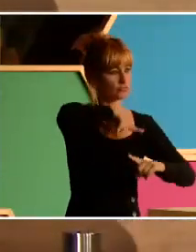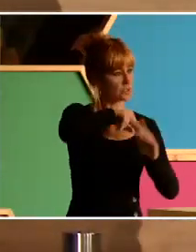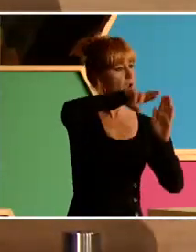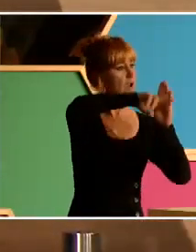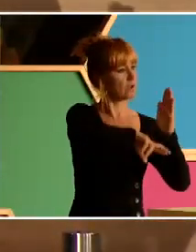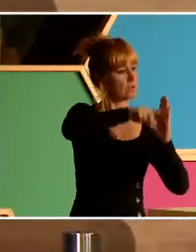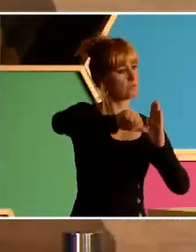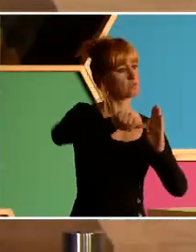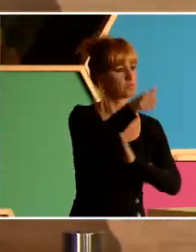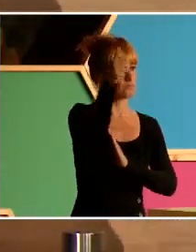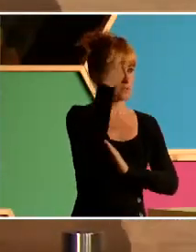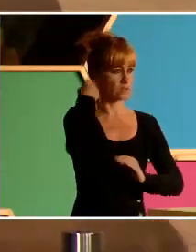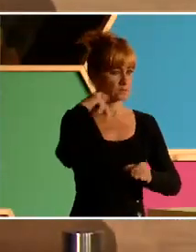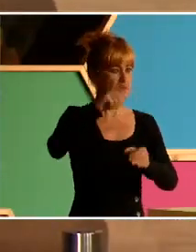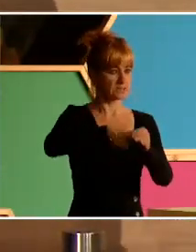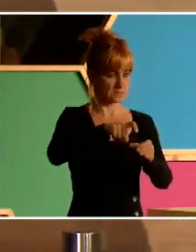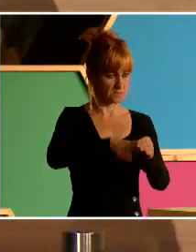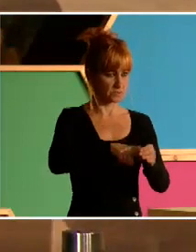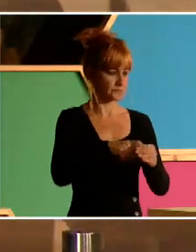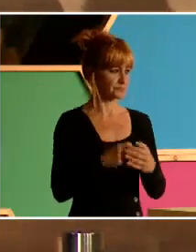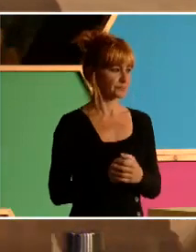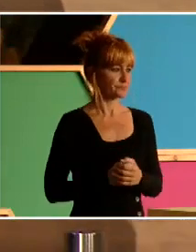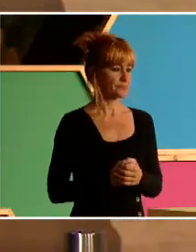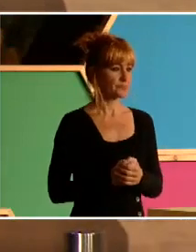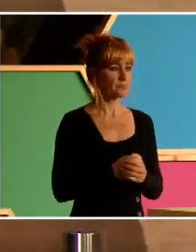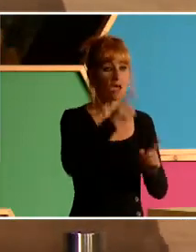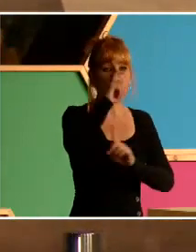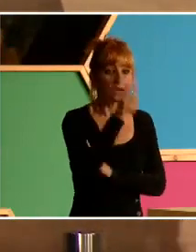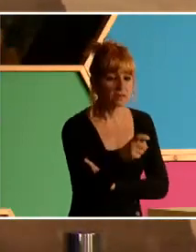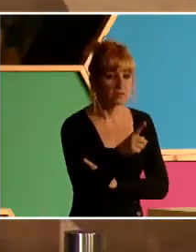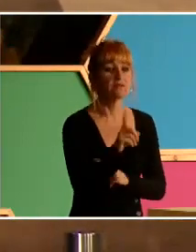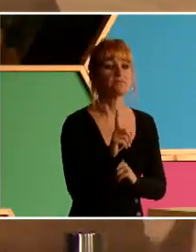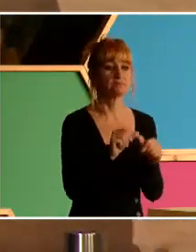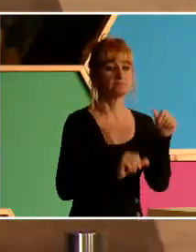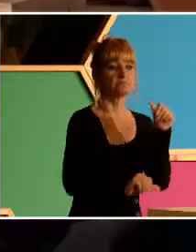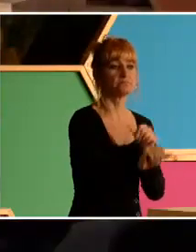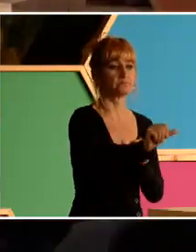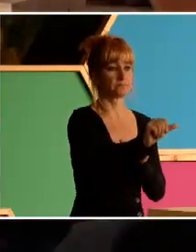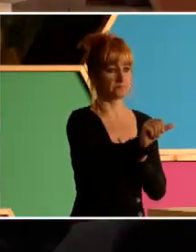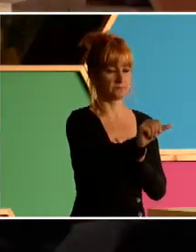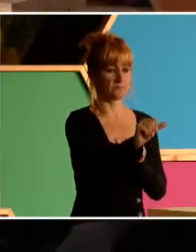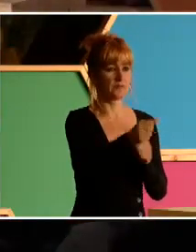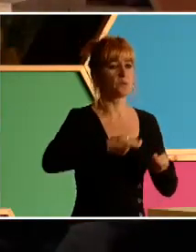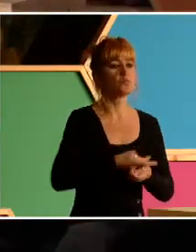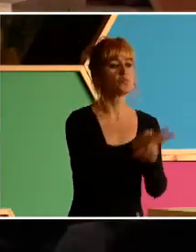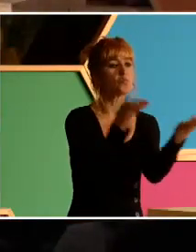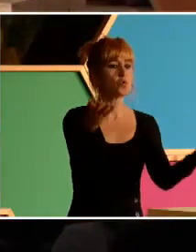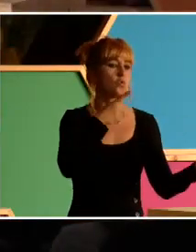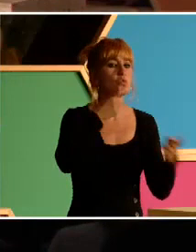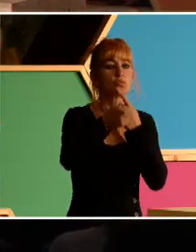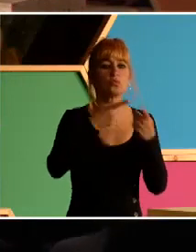un reglament de participació, i a partir del proper any es faran multiconsultes. La ciutadania